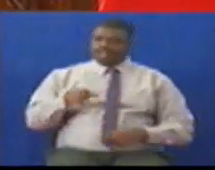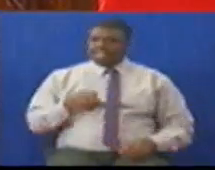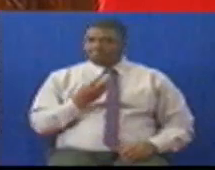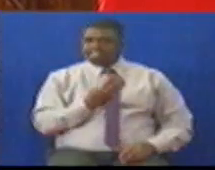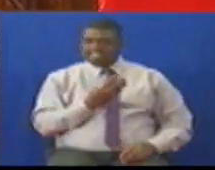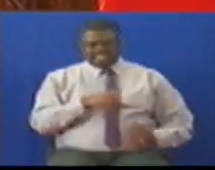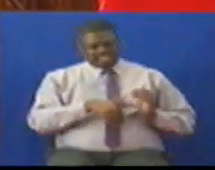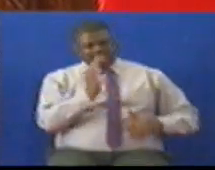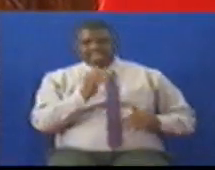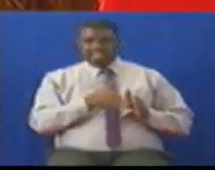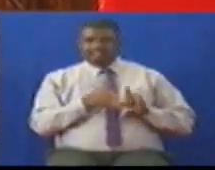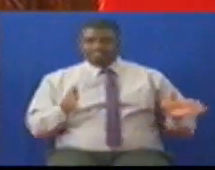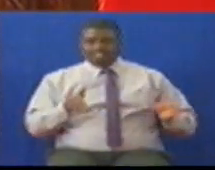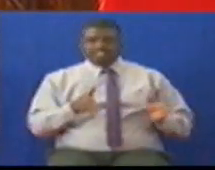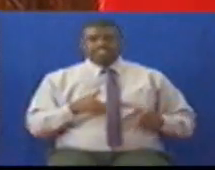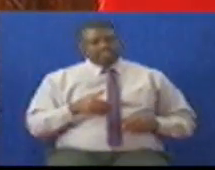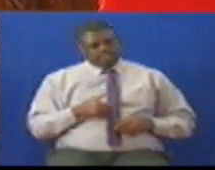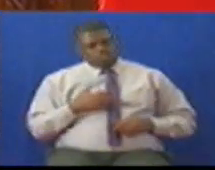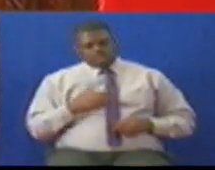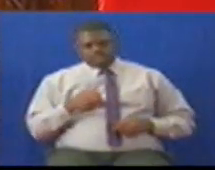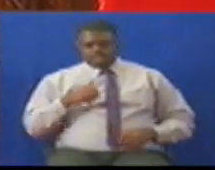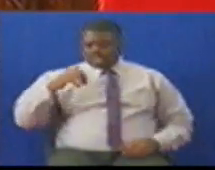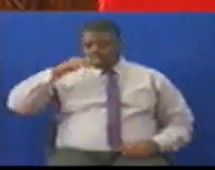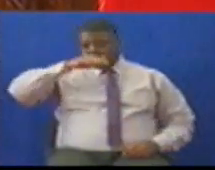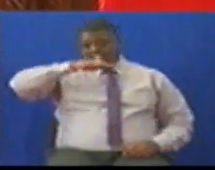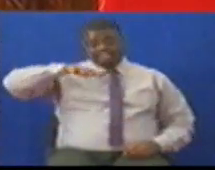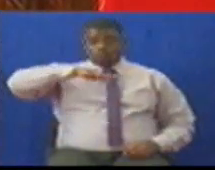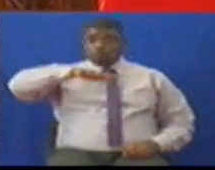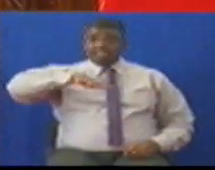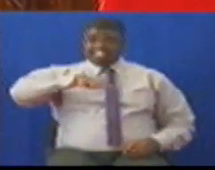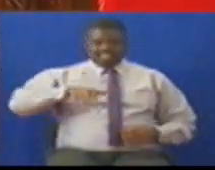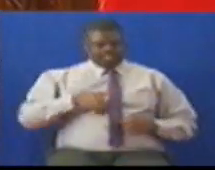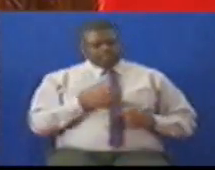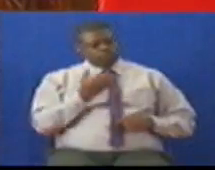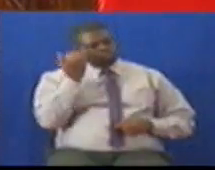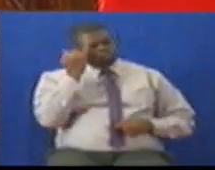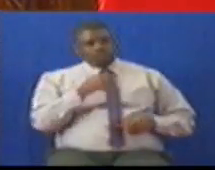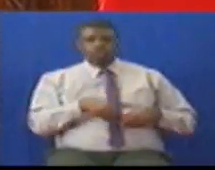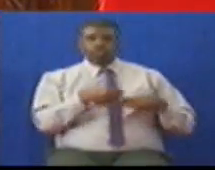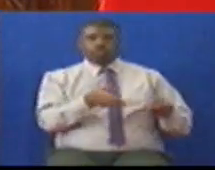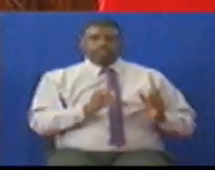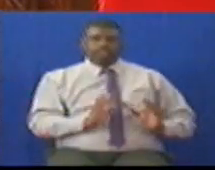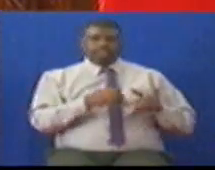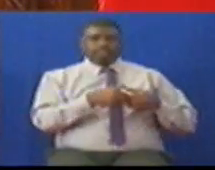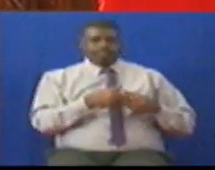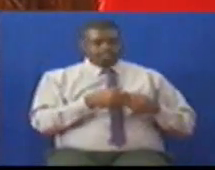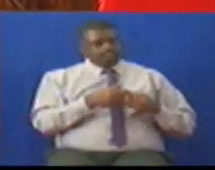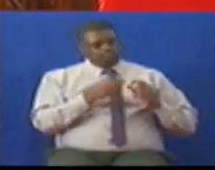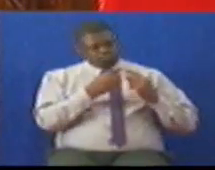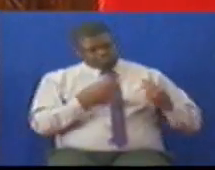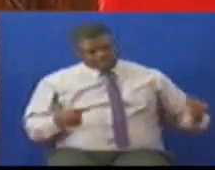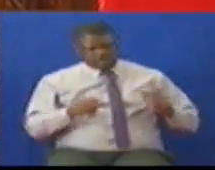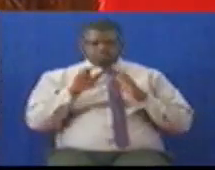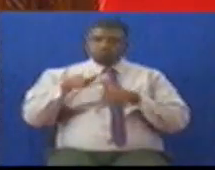zaidi katika nafasi ya waziri kivuli utumishi na utawala bora, nimekuwa nikitoa ushauri kwa niaba ya kambi rasmi ya upinzani bungeni kwa